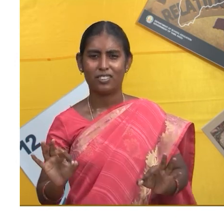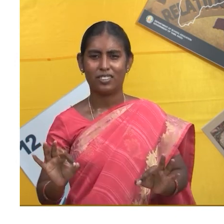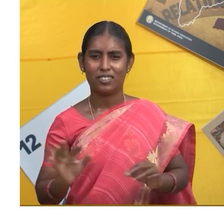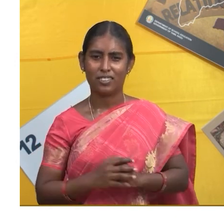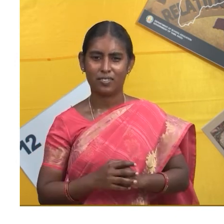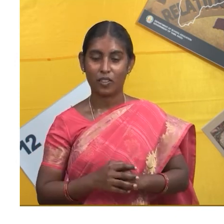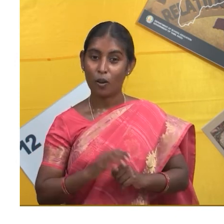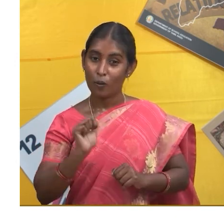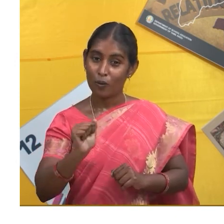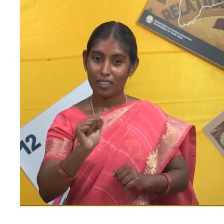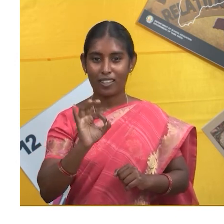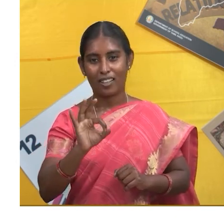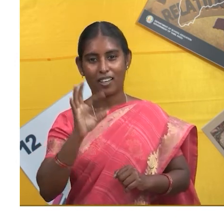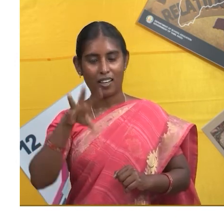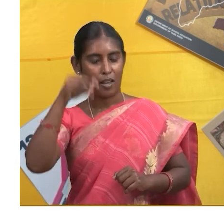Premiere